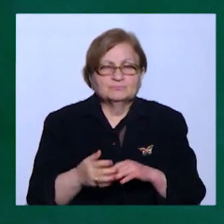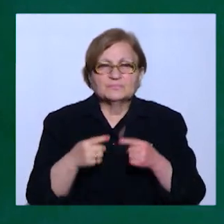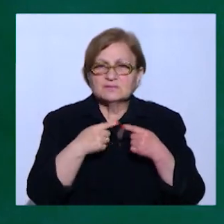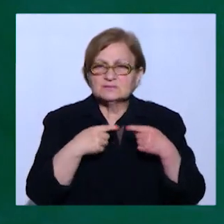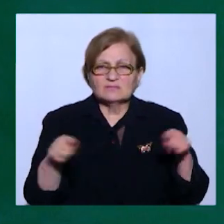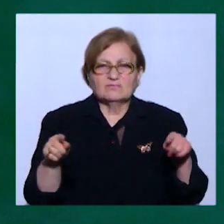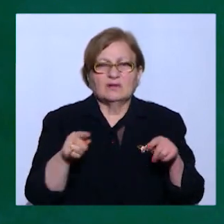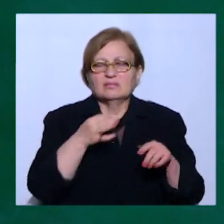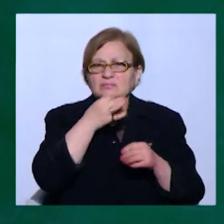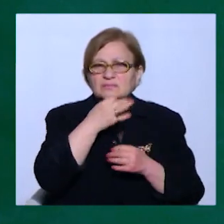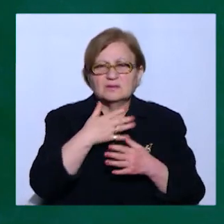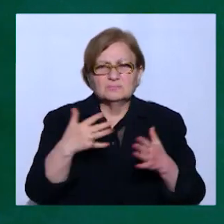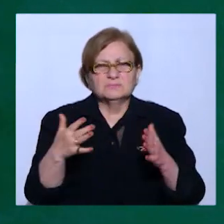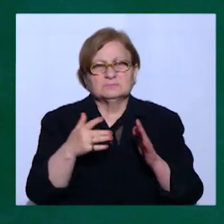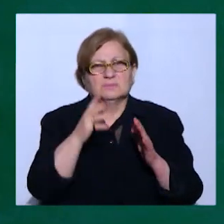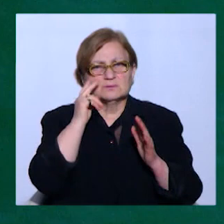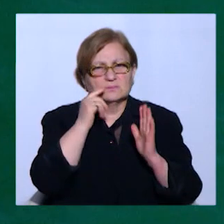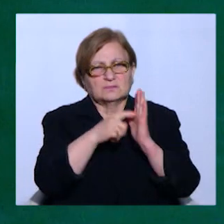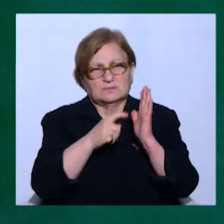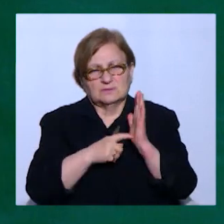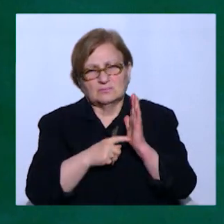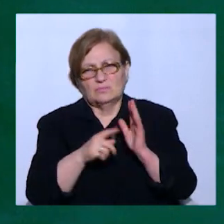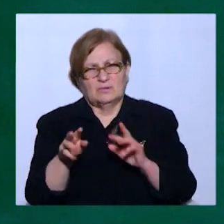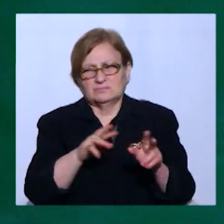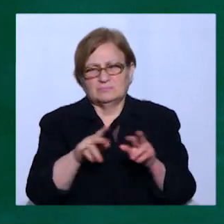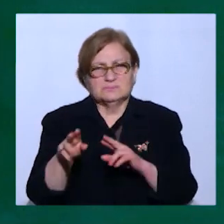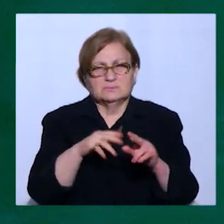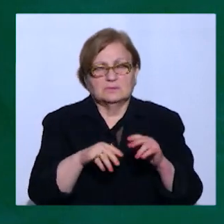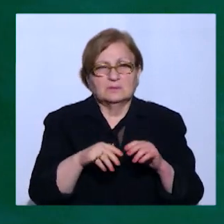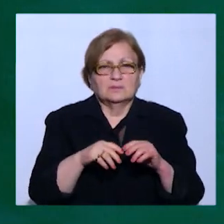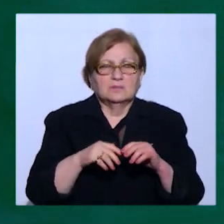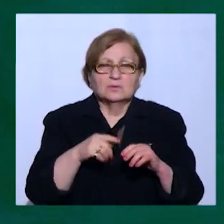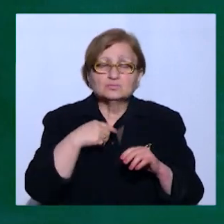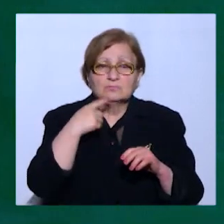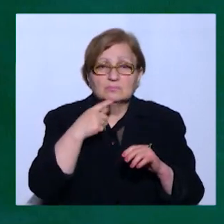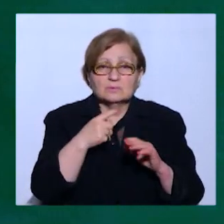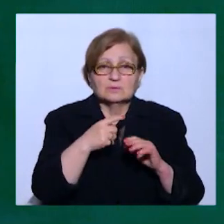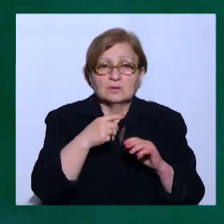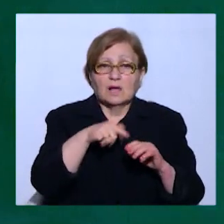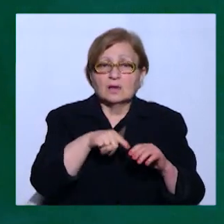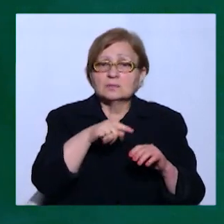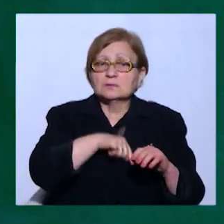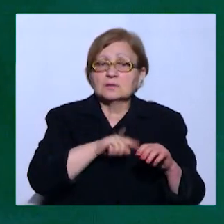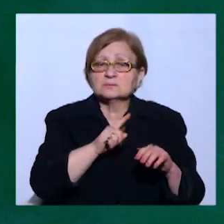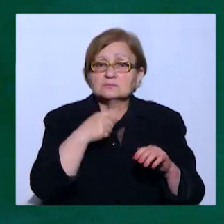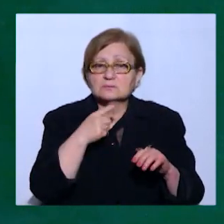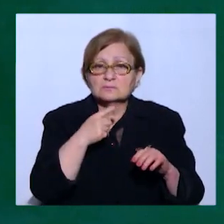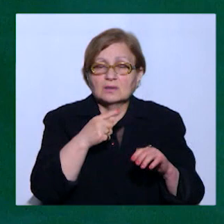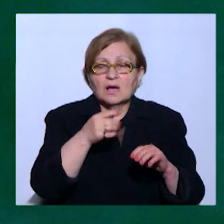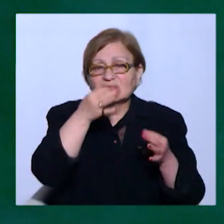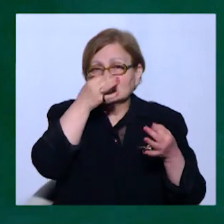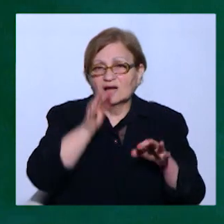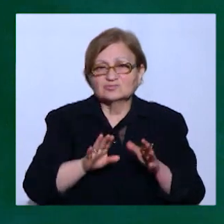დანარჩენ ნებისმიერ რიცხვი ნებისმიერზე იყოფა, მაგრამ როდესაც ვლაპარაკობთ ჩვენ ეს რიცხვი მეორეზე იყოფა, აქ იგულისხმება